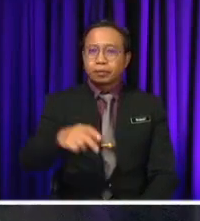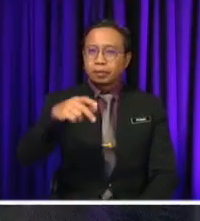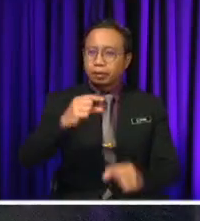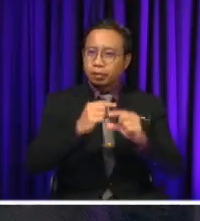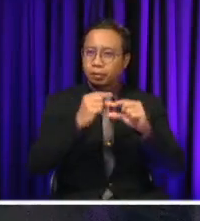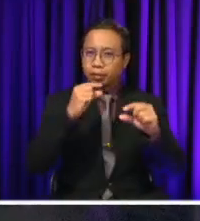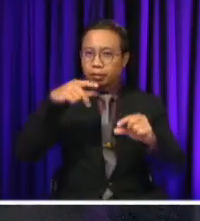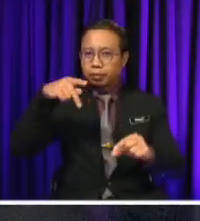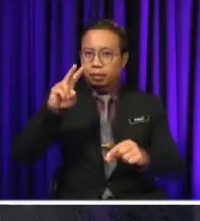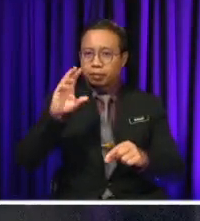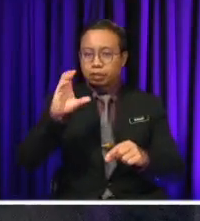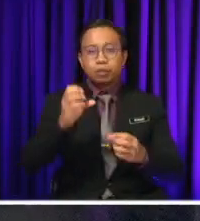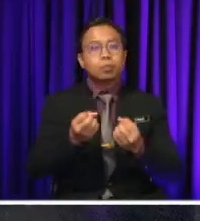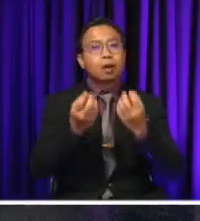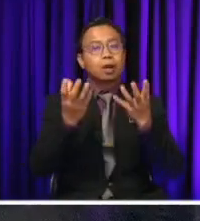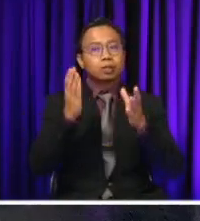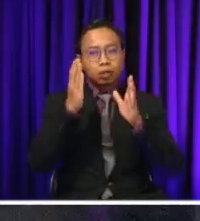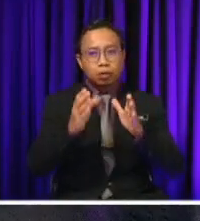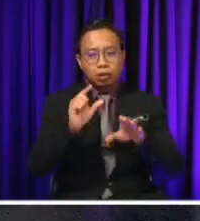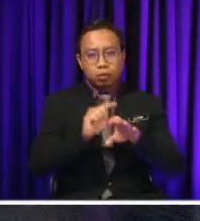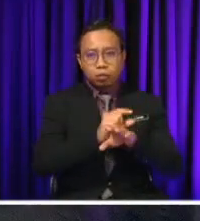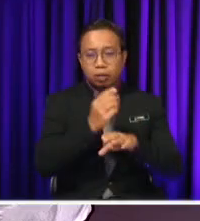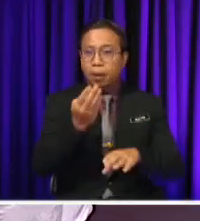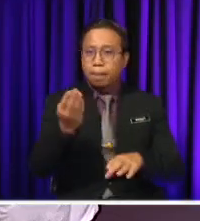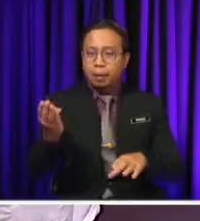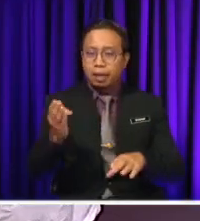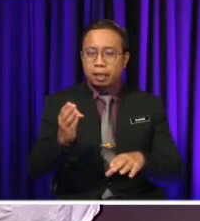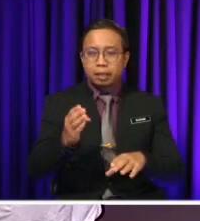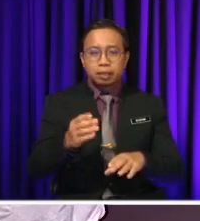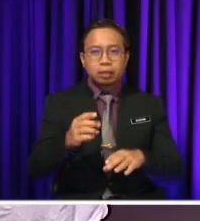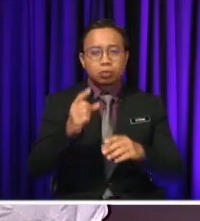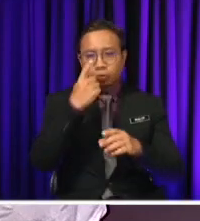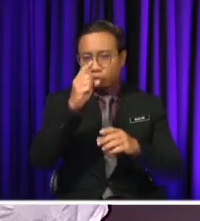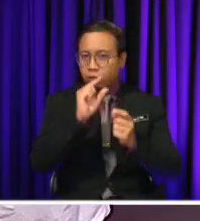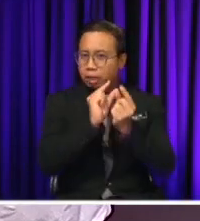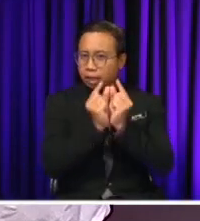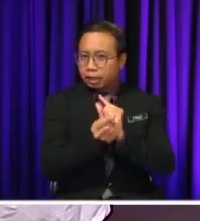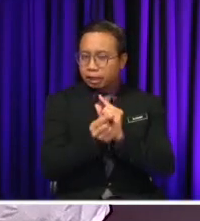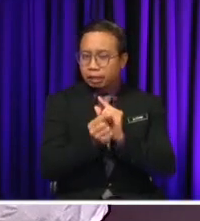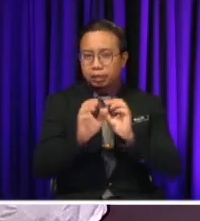banyak orang gunakan sebagai bahan alternatif untuk membina Prabowo